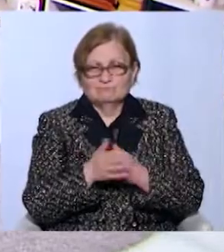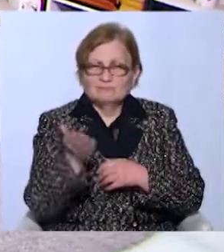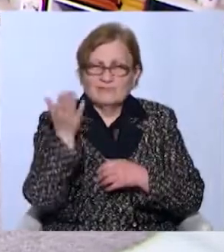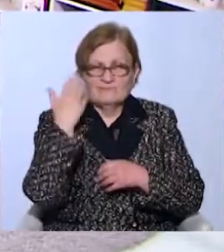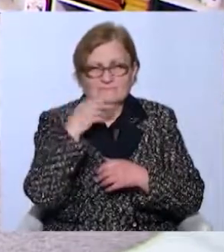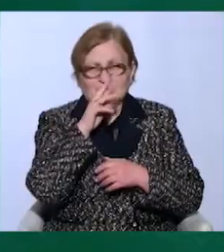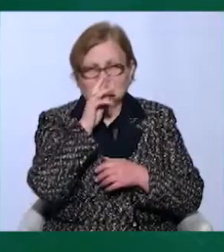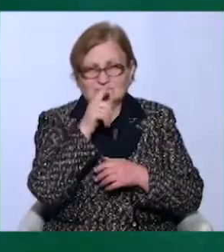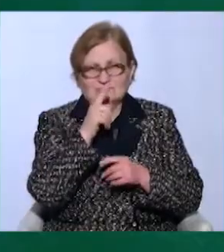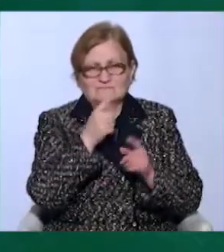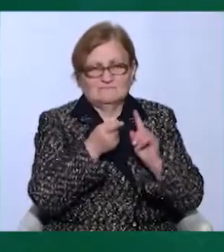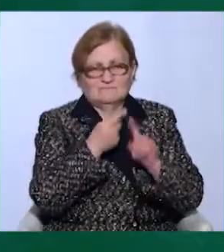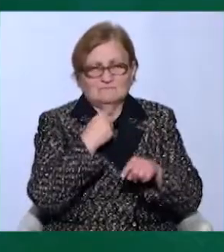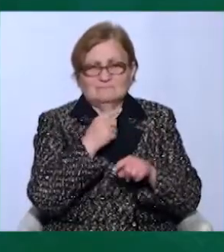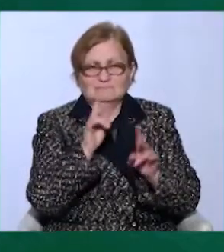etemme. Nu,